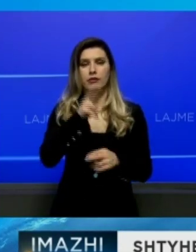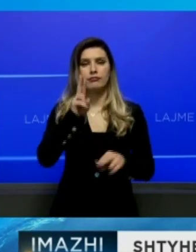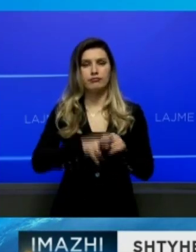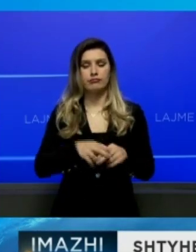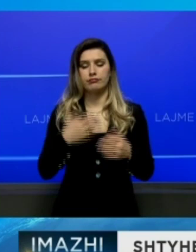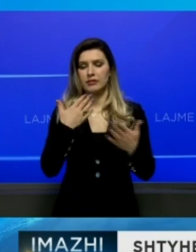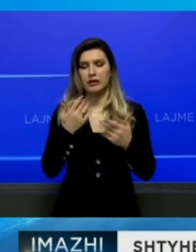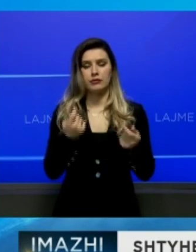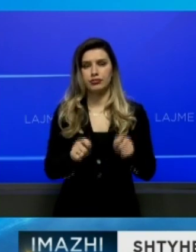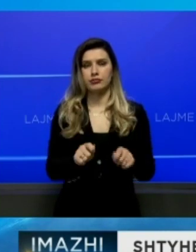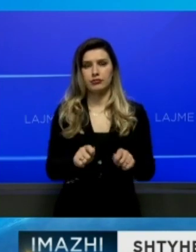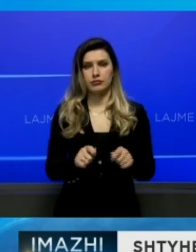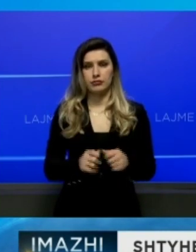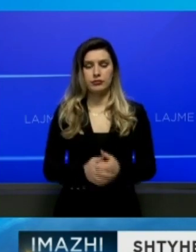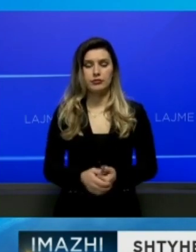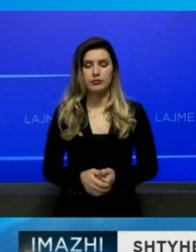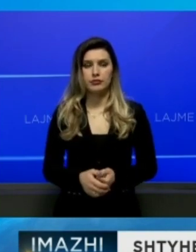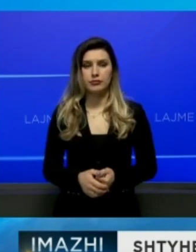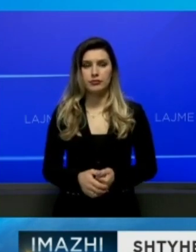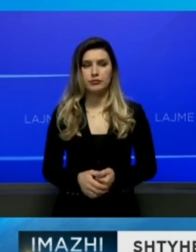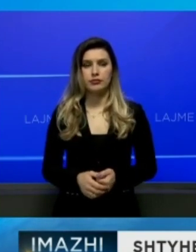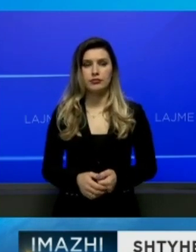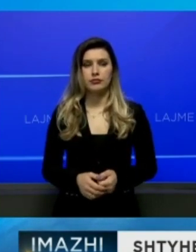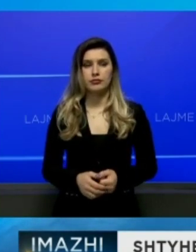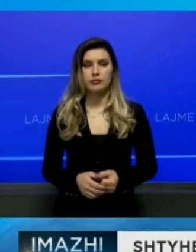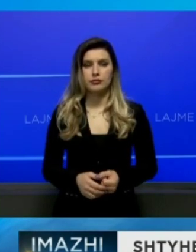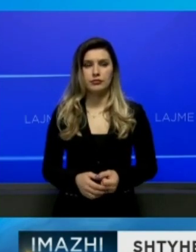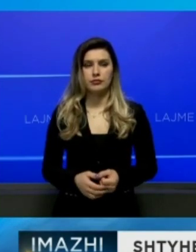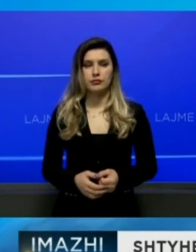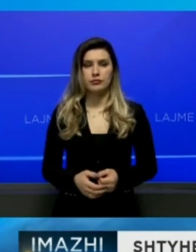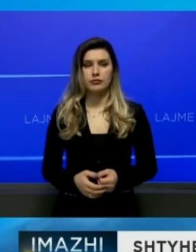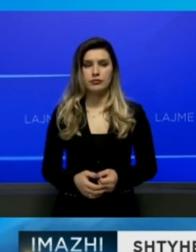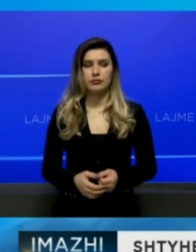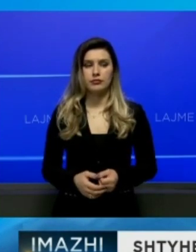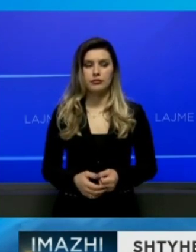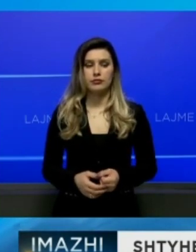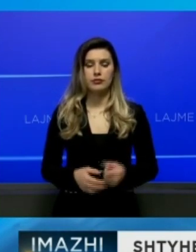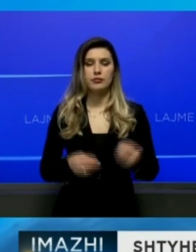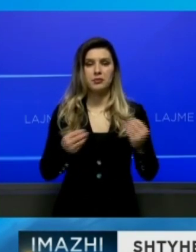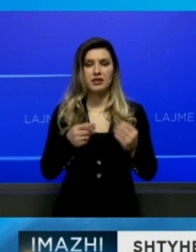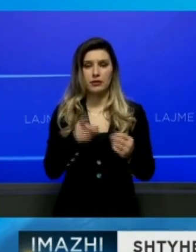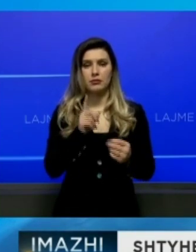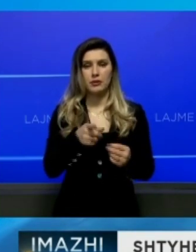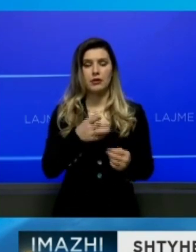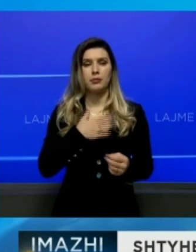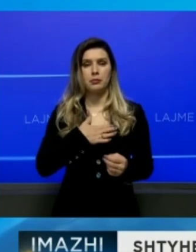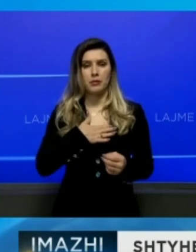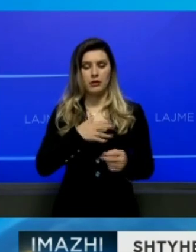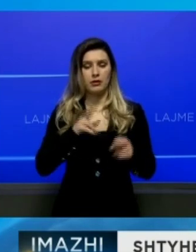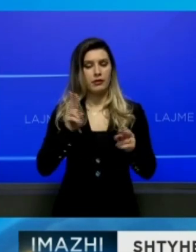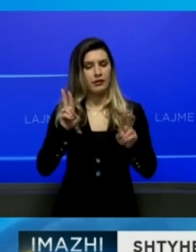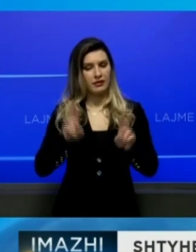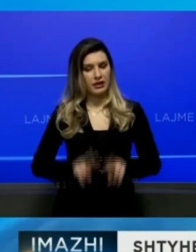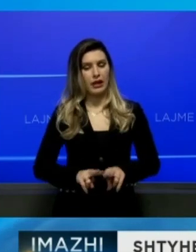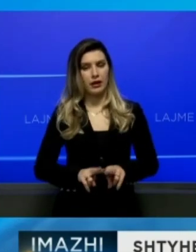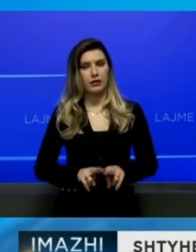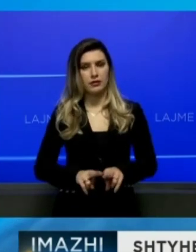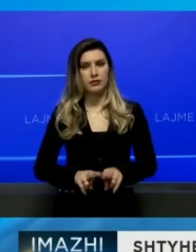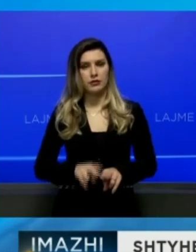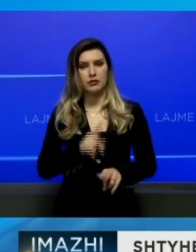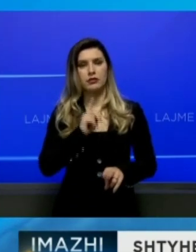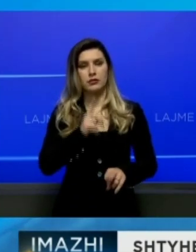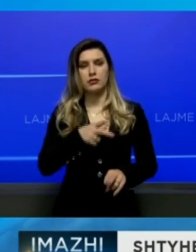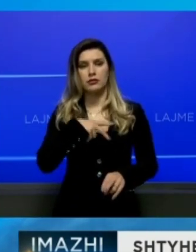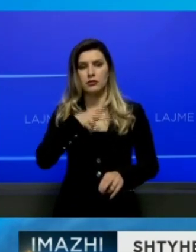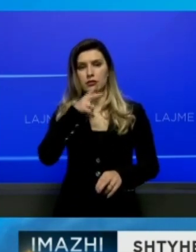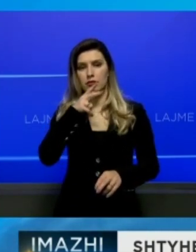të ndërpritet seanca. Me që akta akuza është voluminoze, është e drejtë ime personale, që